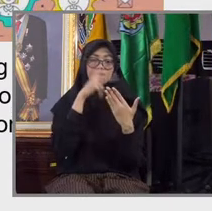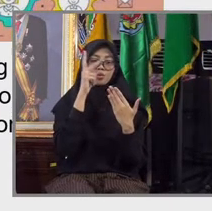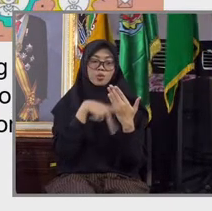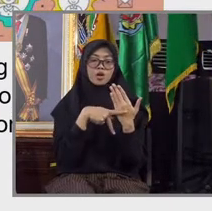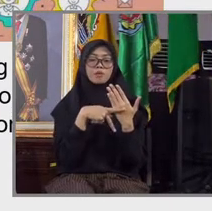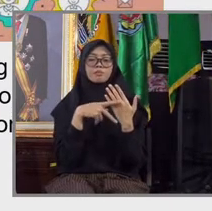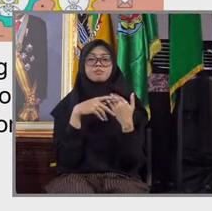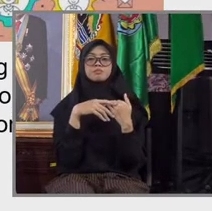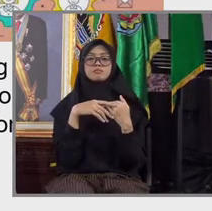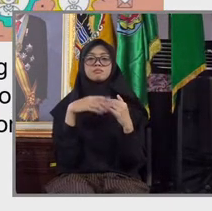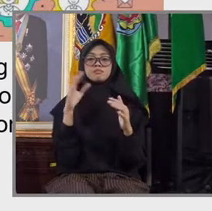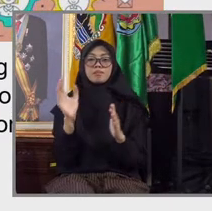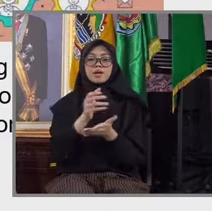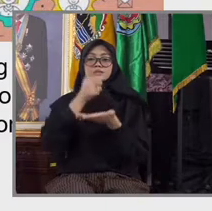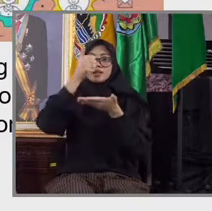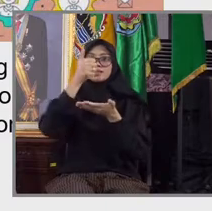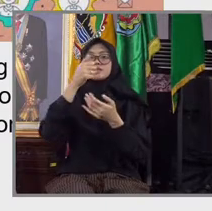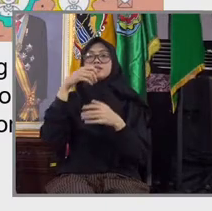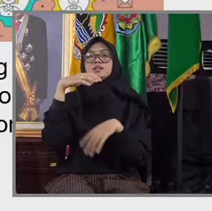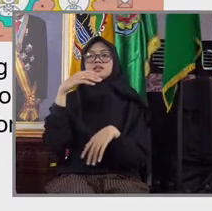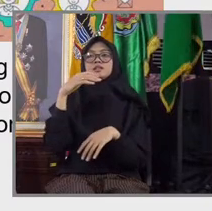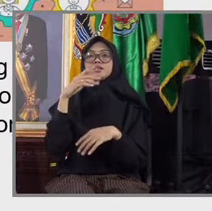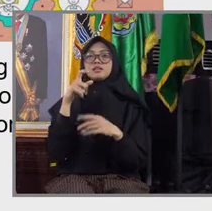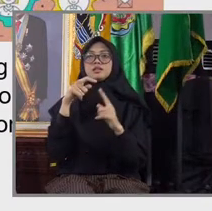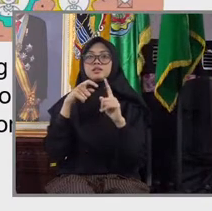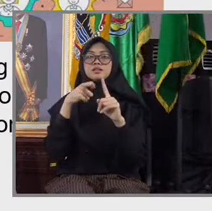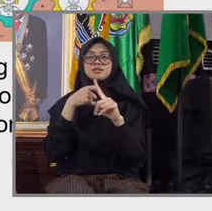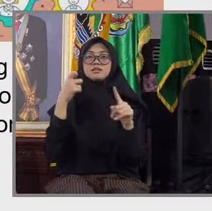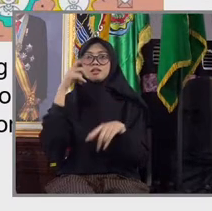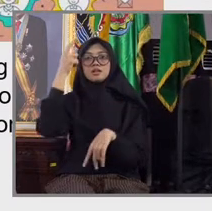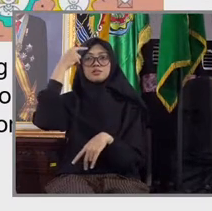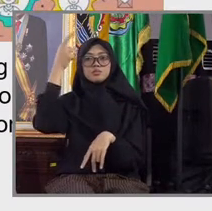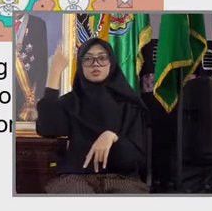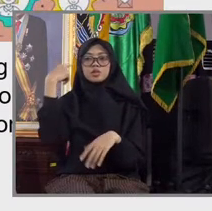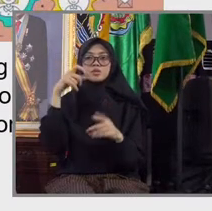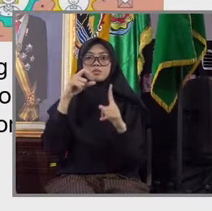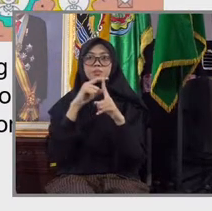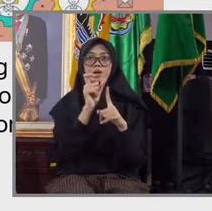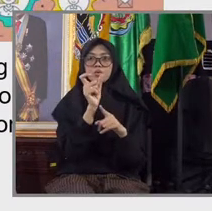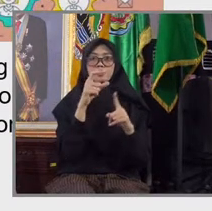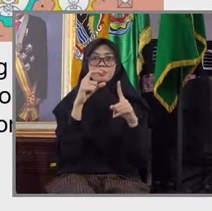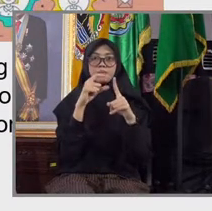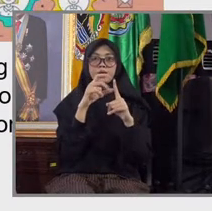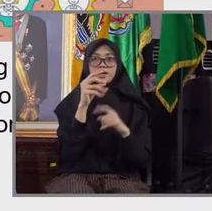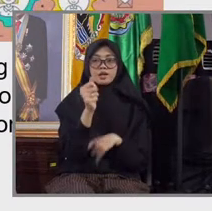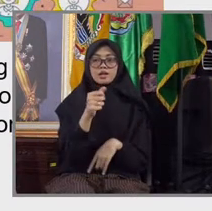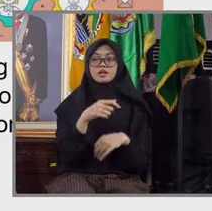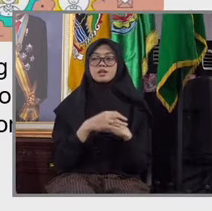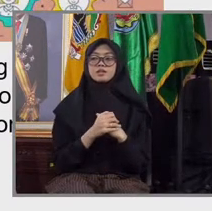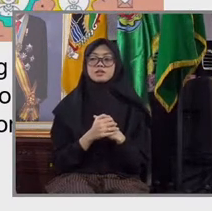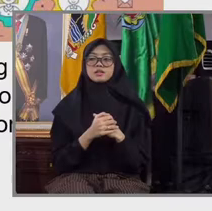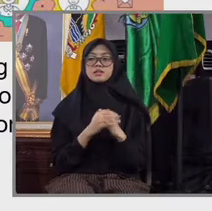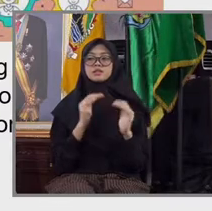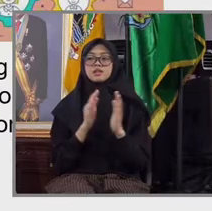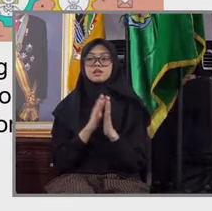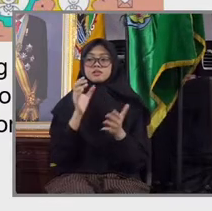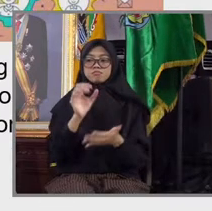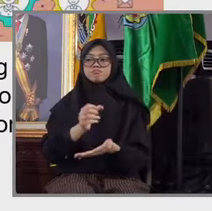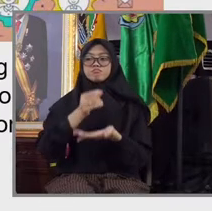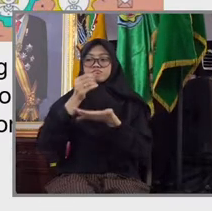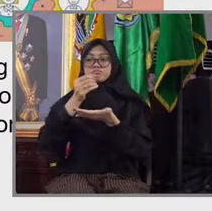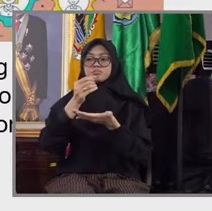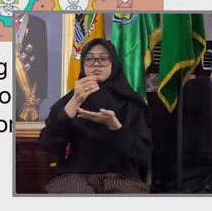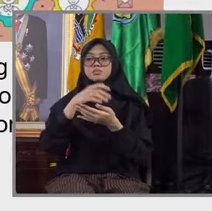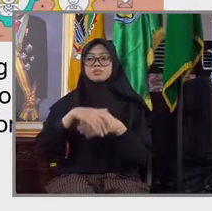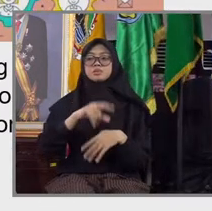mendapat prestasi di tingkat pusat dari PUPR, kita dapat prestasi, dapat